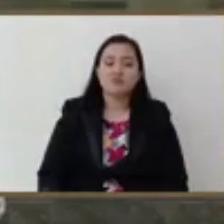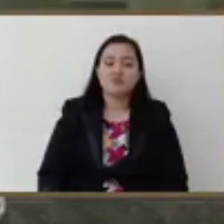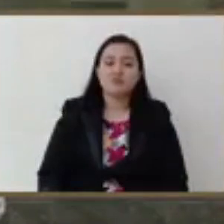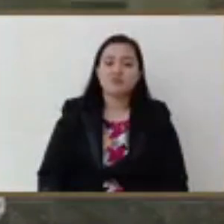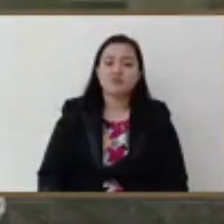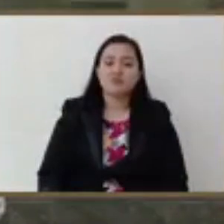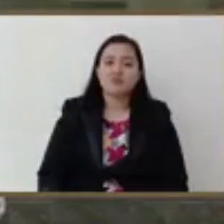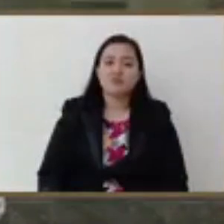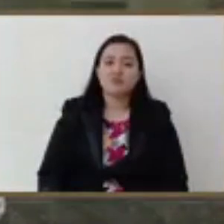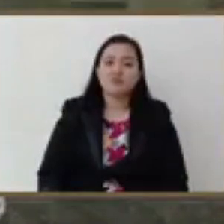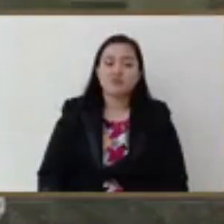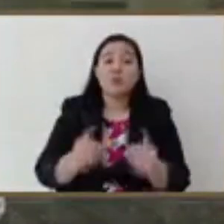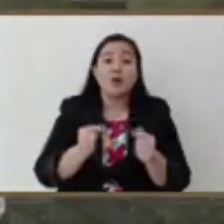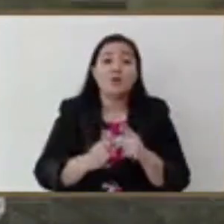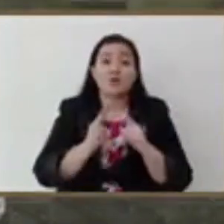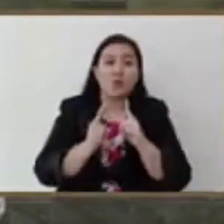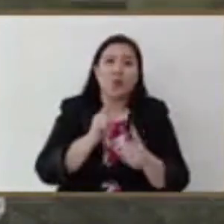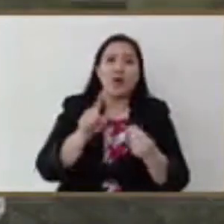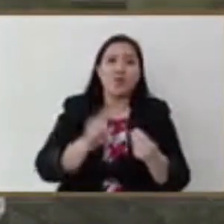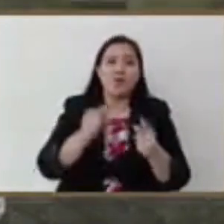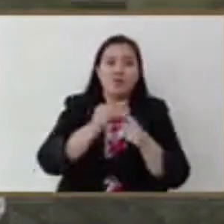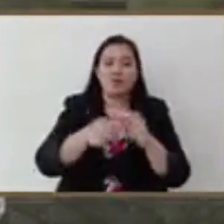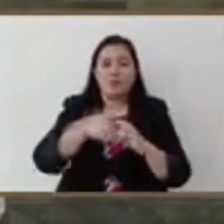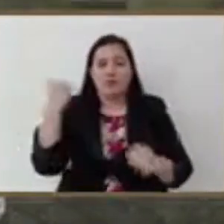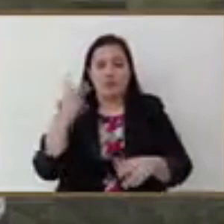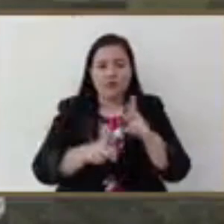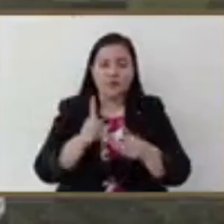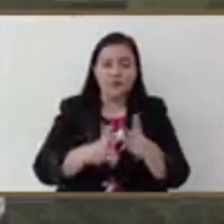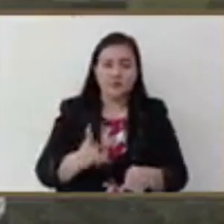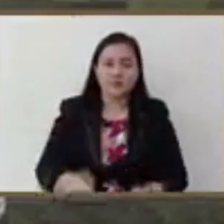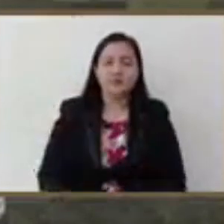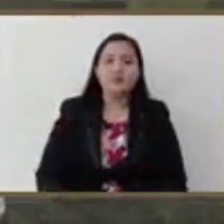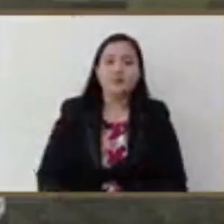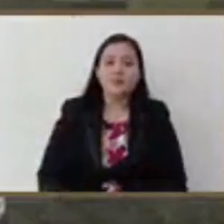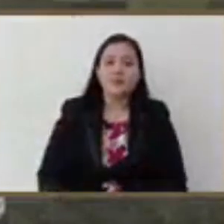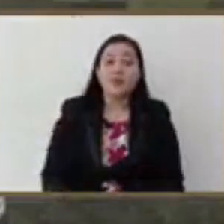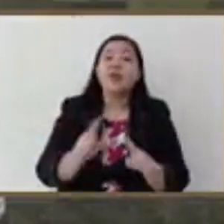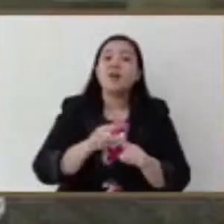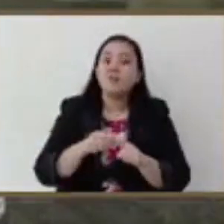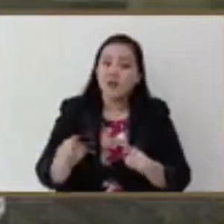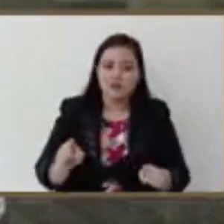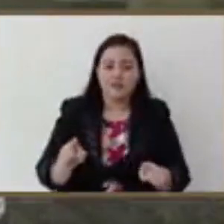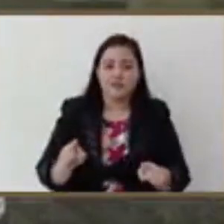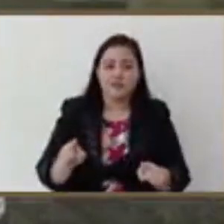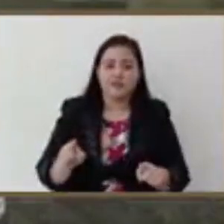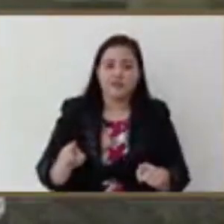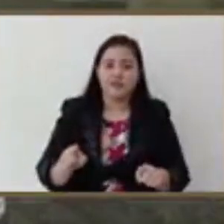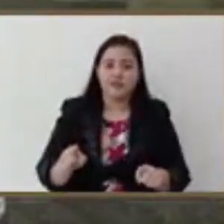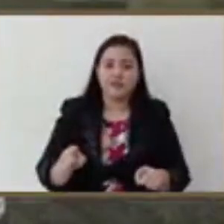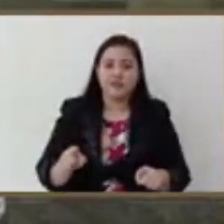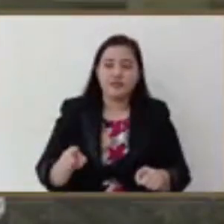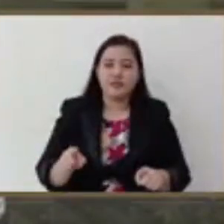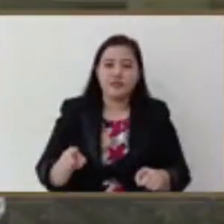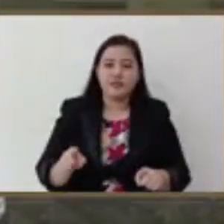kaysa salita ng Diyos. Pero mga kapatid, I promise you, wala kayong tatapusin na